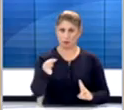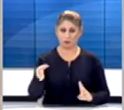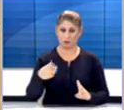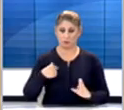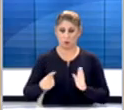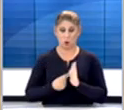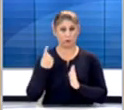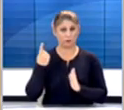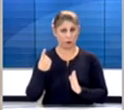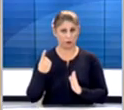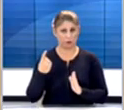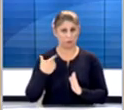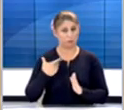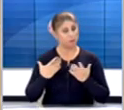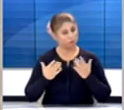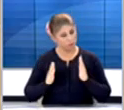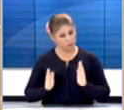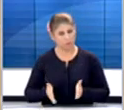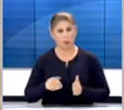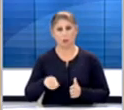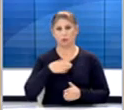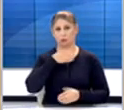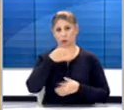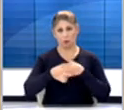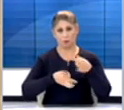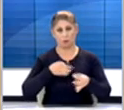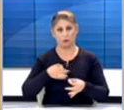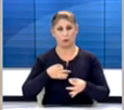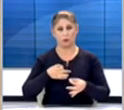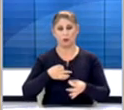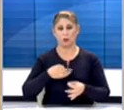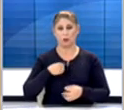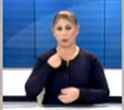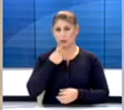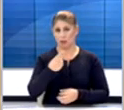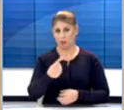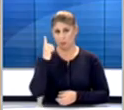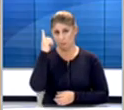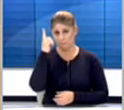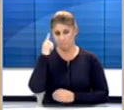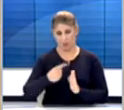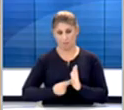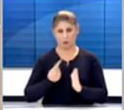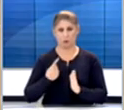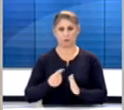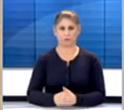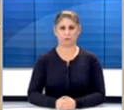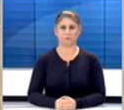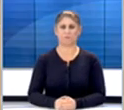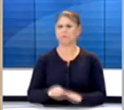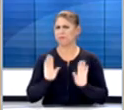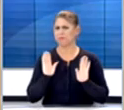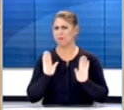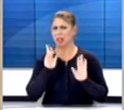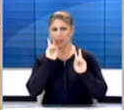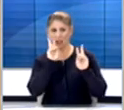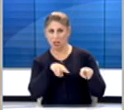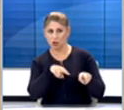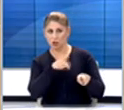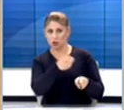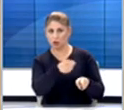φορά που μου δίνεται η δυνατότητα να κάνω αυτήν την τοποθέτηση και θα την κάνω μία και μόνη φορά, ότι δεν αναγνωρίζω